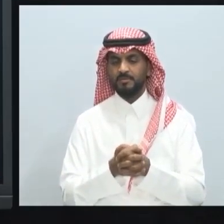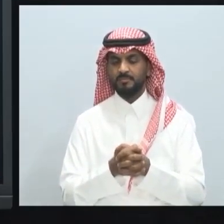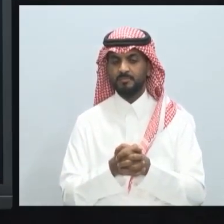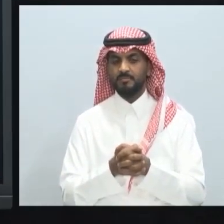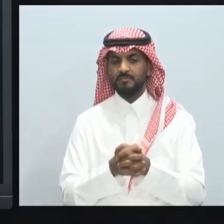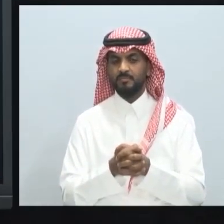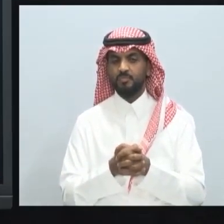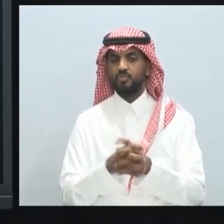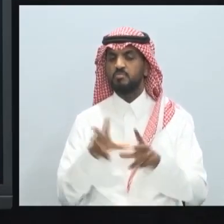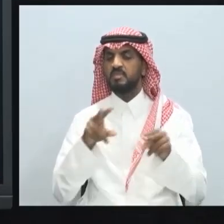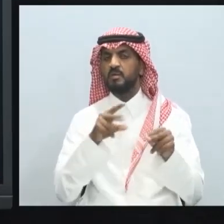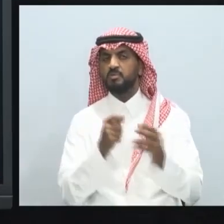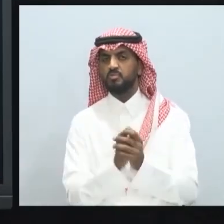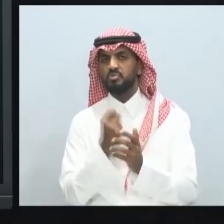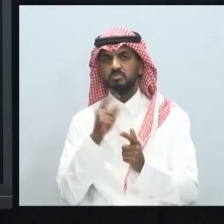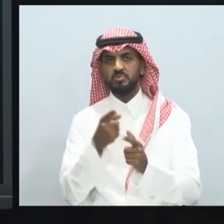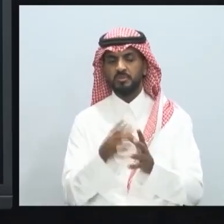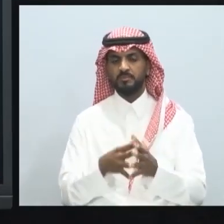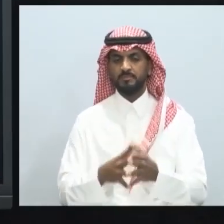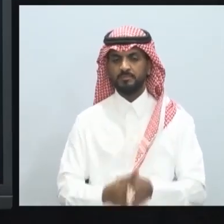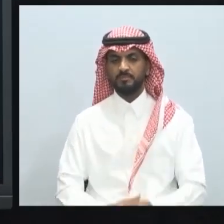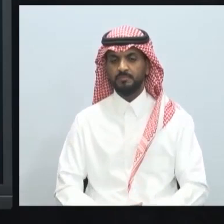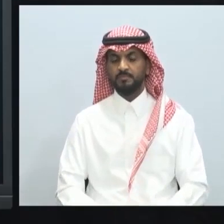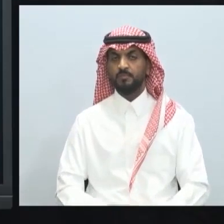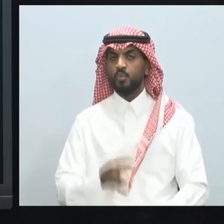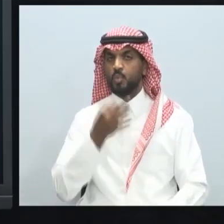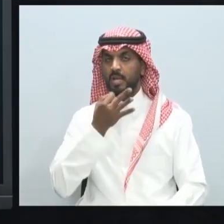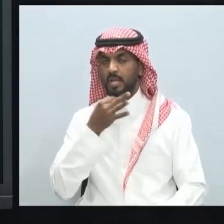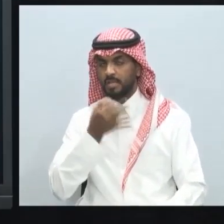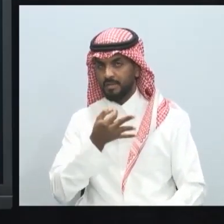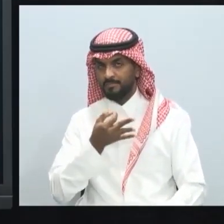يعني مثالا مشابه وستكتب ما تريد انت القراءه